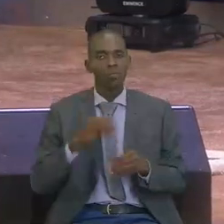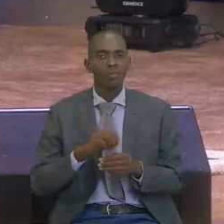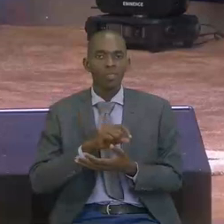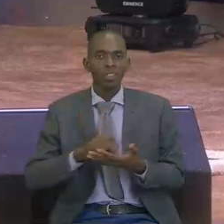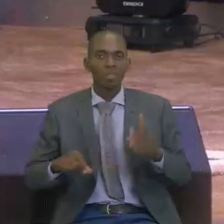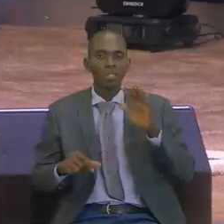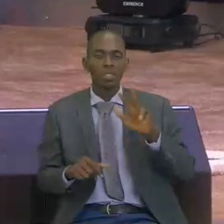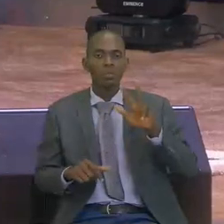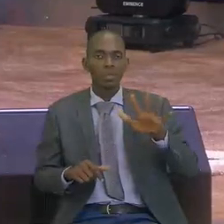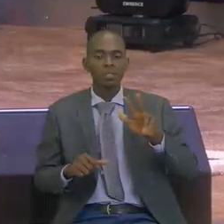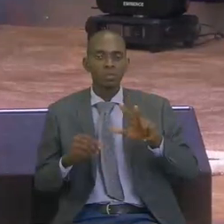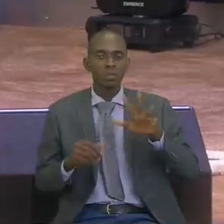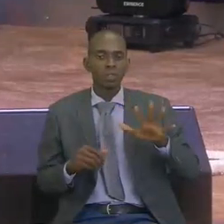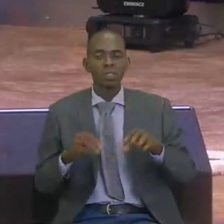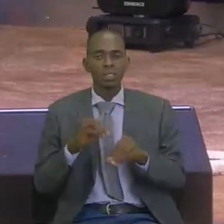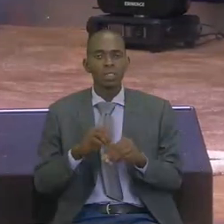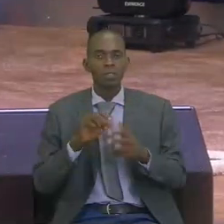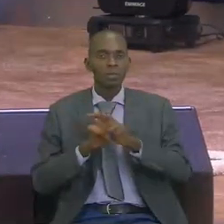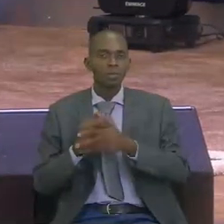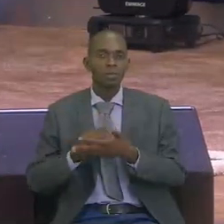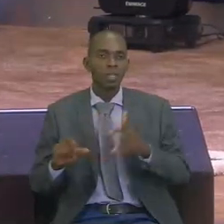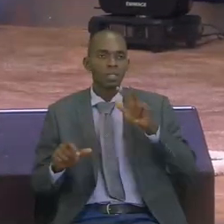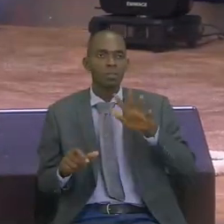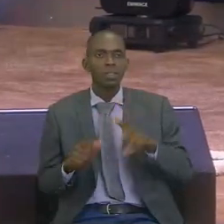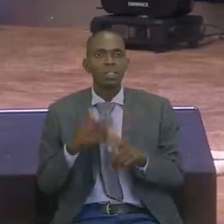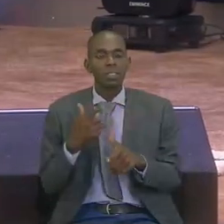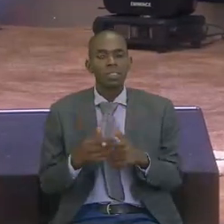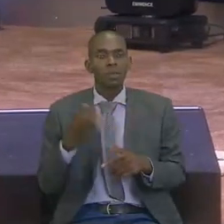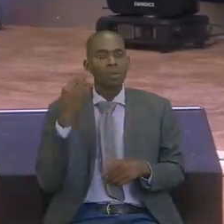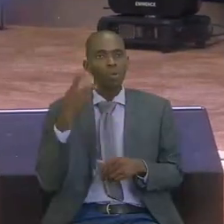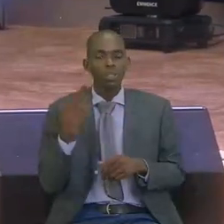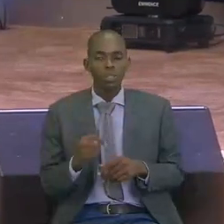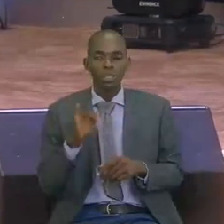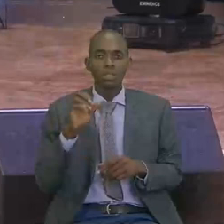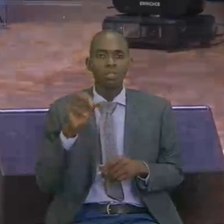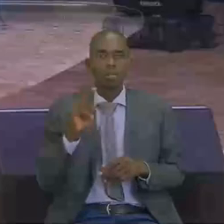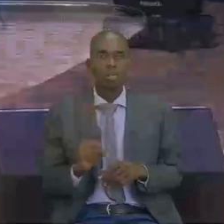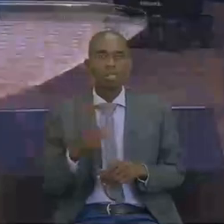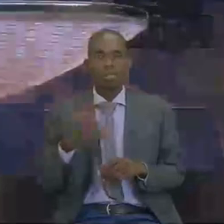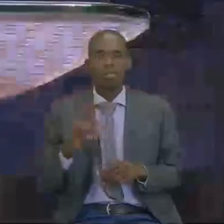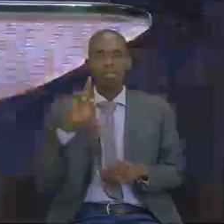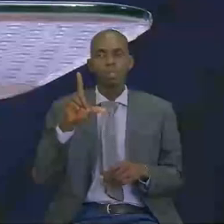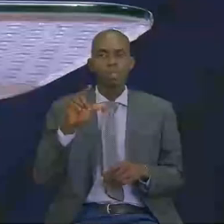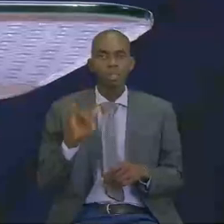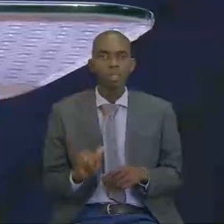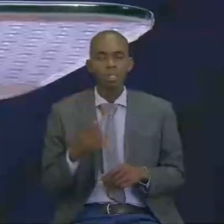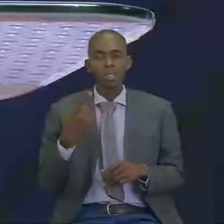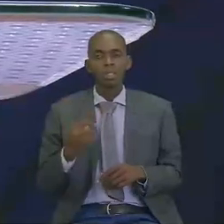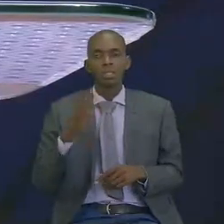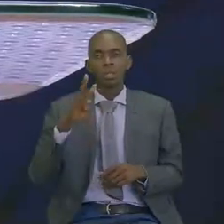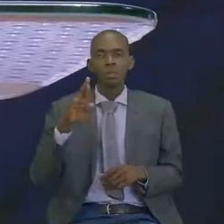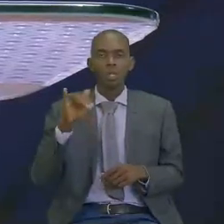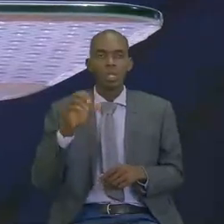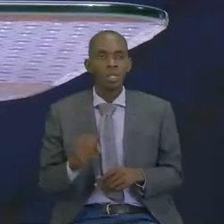dit, alors le fer, l'argile, l'airain, l'argent et